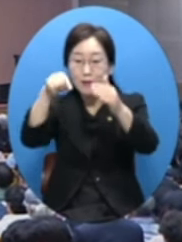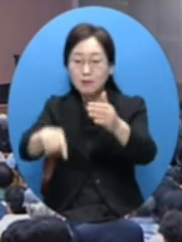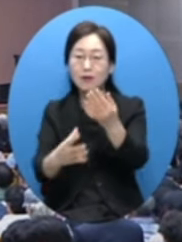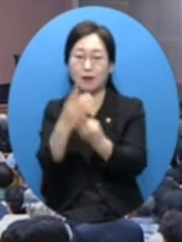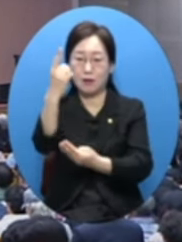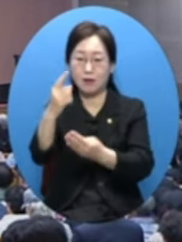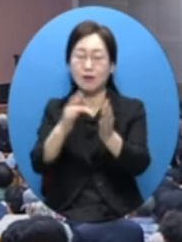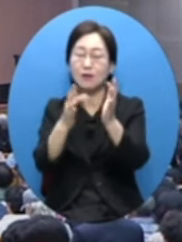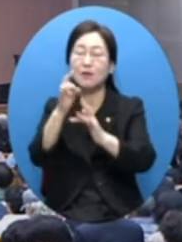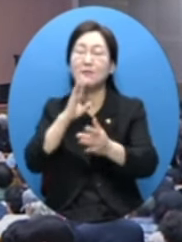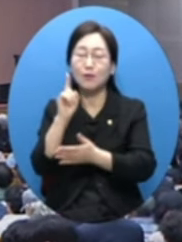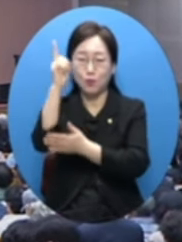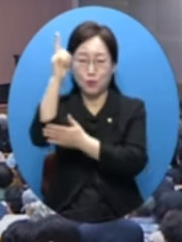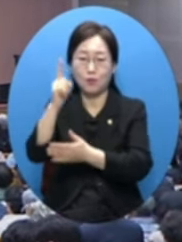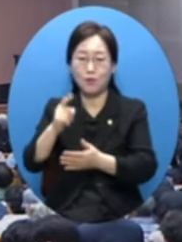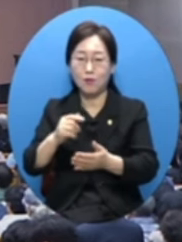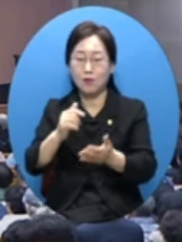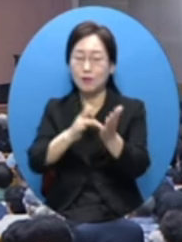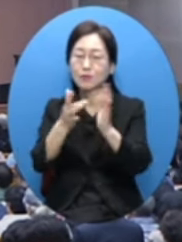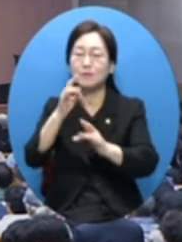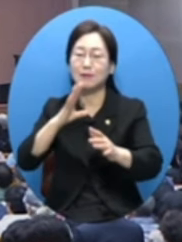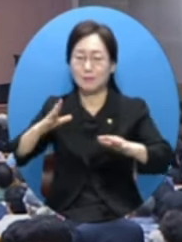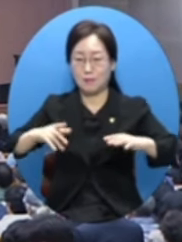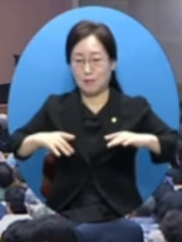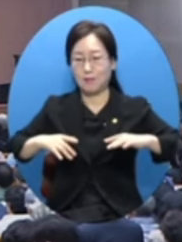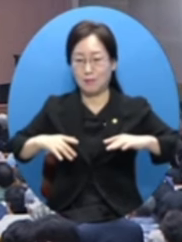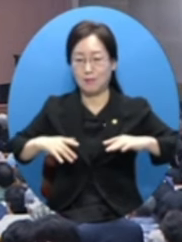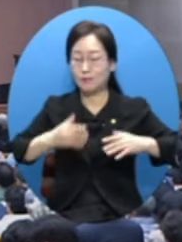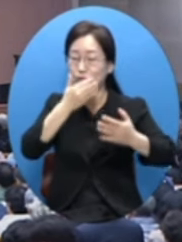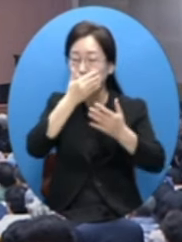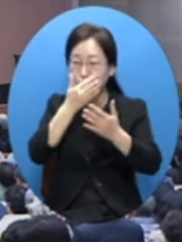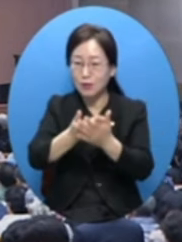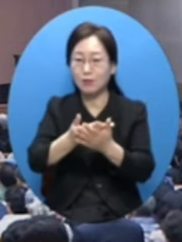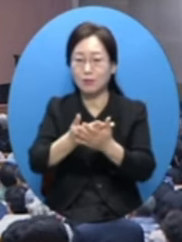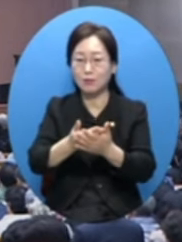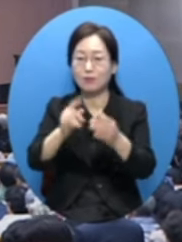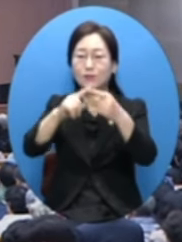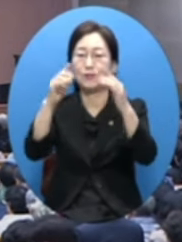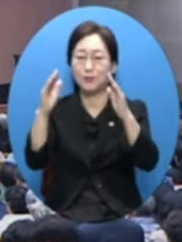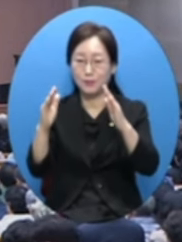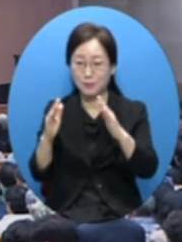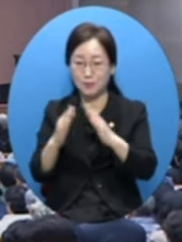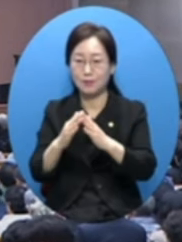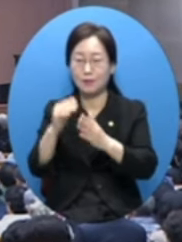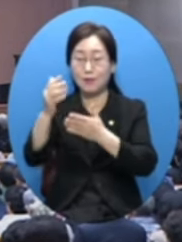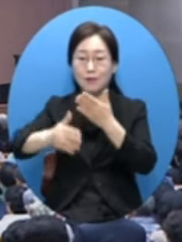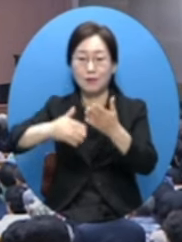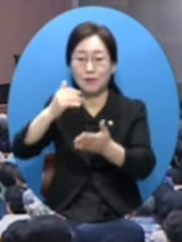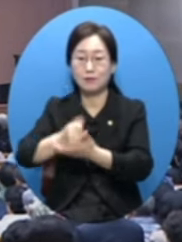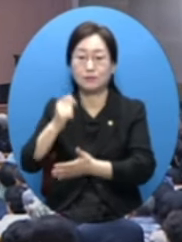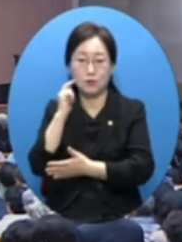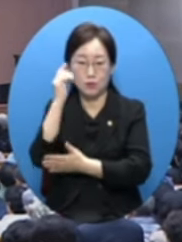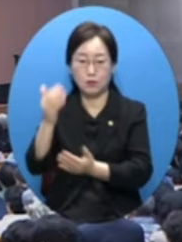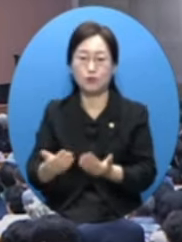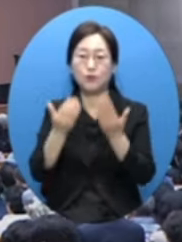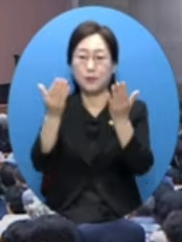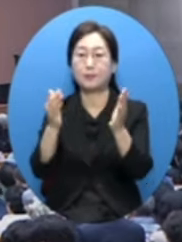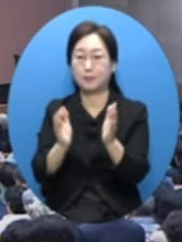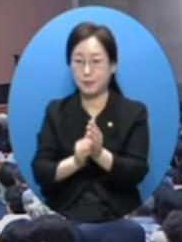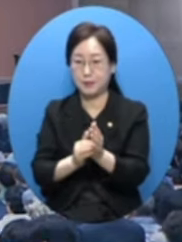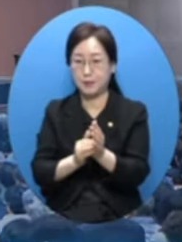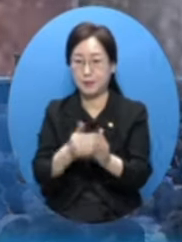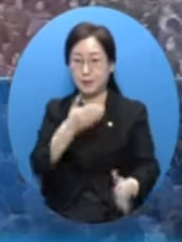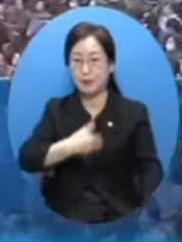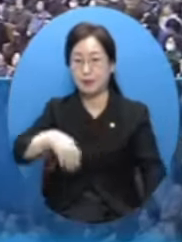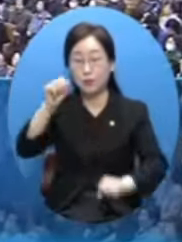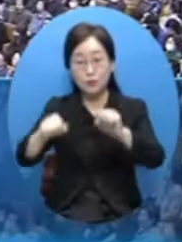예수님만 높이고 예수님만 자랑하는 그러한 귀한 교회로 하나님 앞에 영광을 돌렸습니다. 사도행전 13장